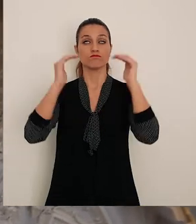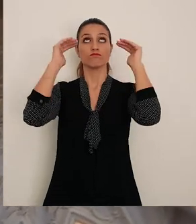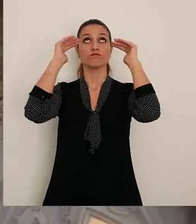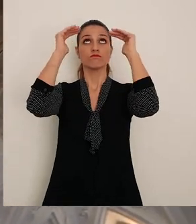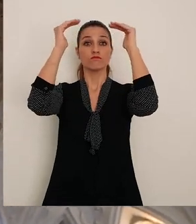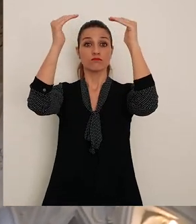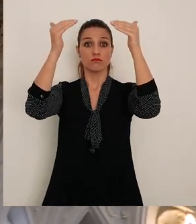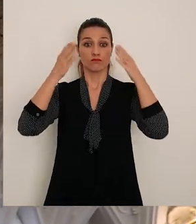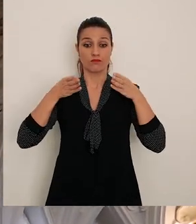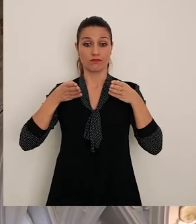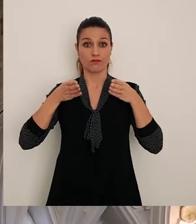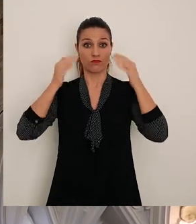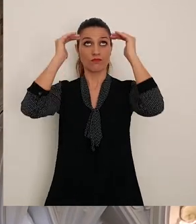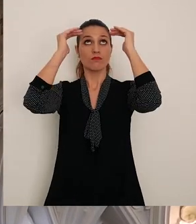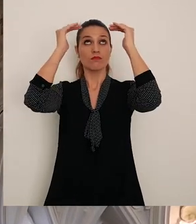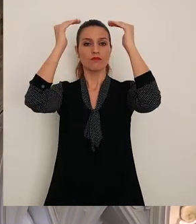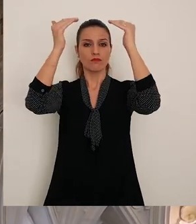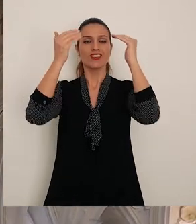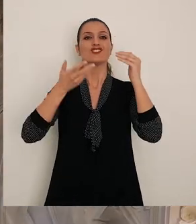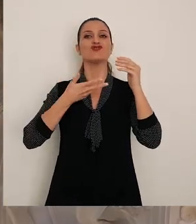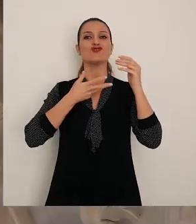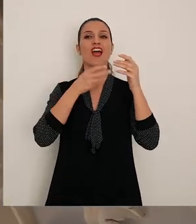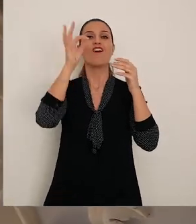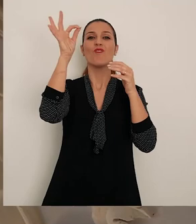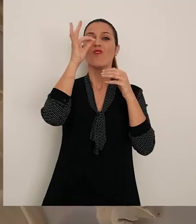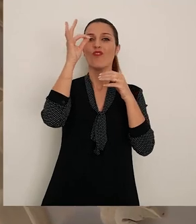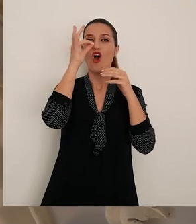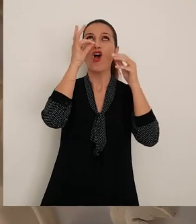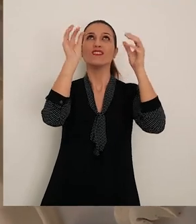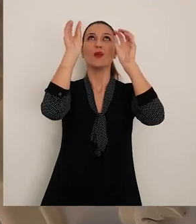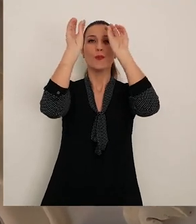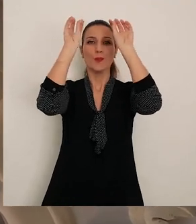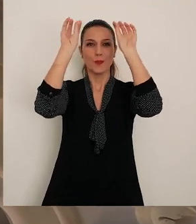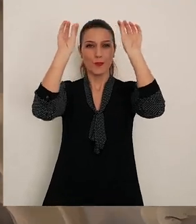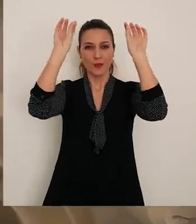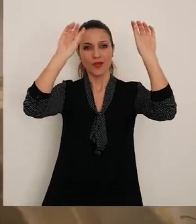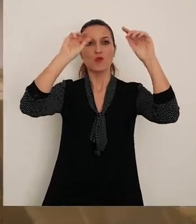La copertura della navata centrale è decorata con cordoni e fogliami.